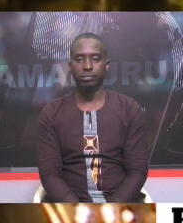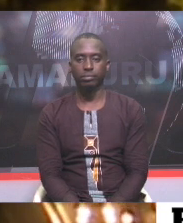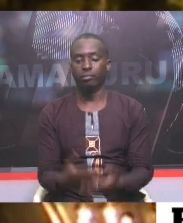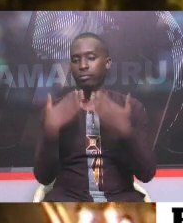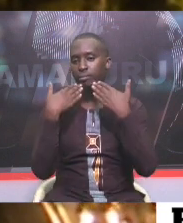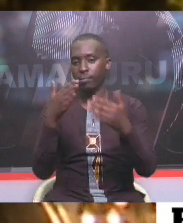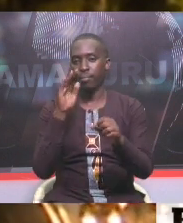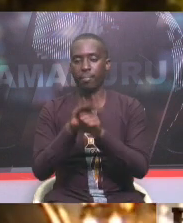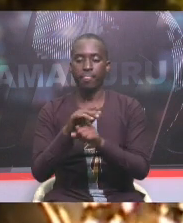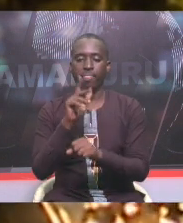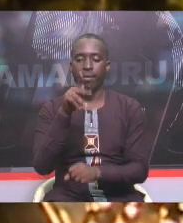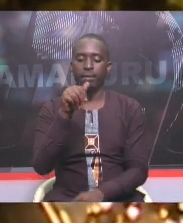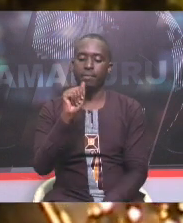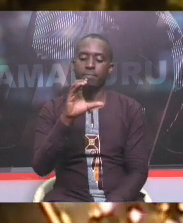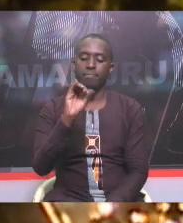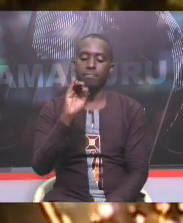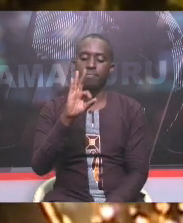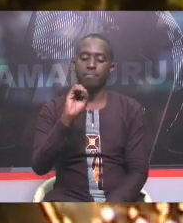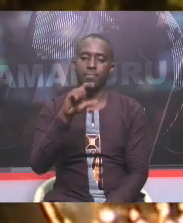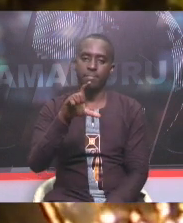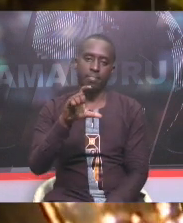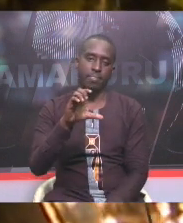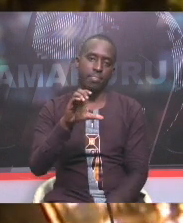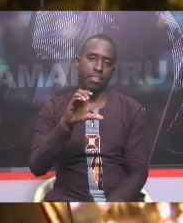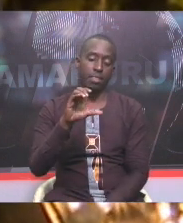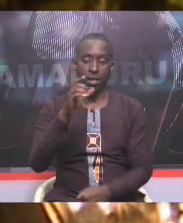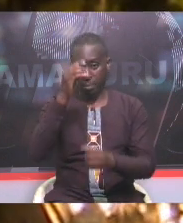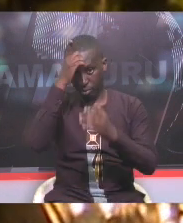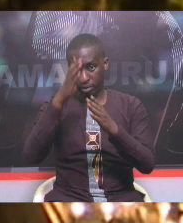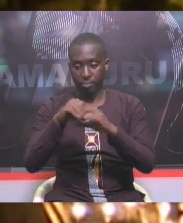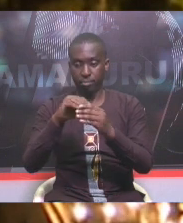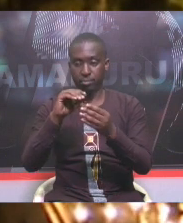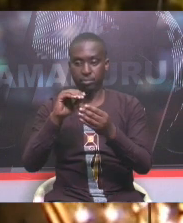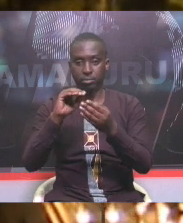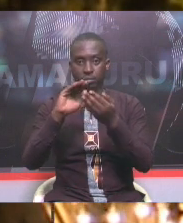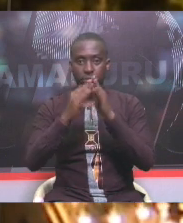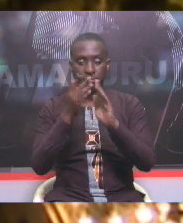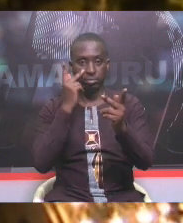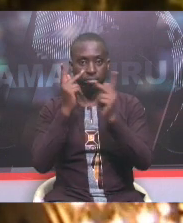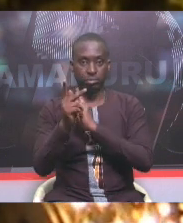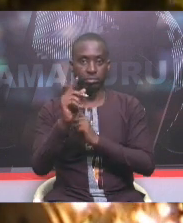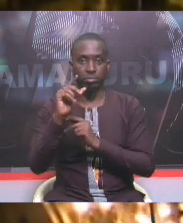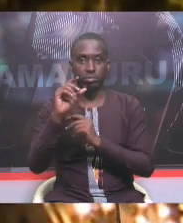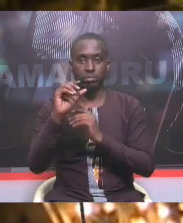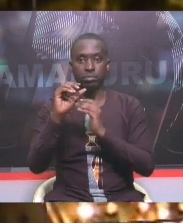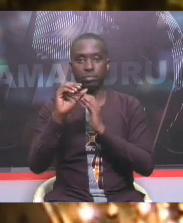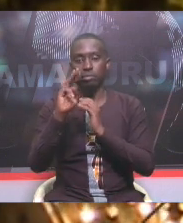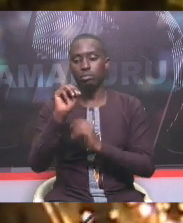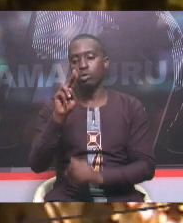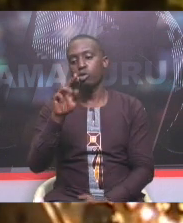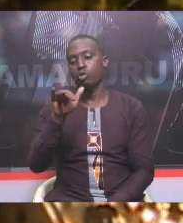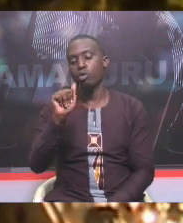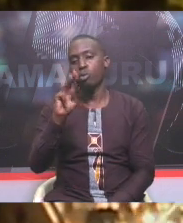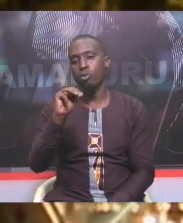Yakoze cyane Pacifique na Kirutimana. Naho abaturage batujwe mu mudugudu w'icyitegererezo wa Gatovu mu kagari ka Rungu umurenge wa